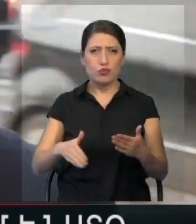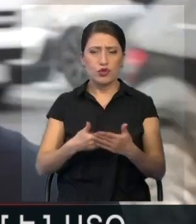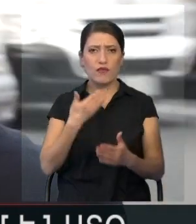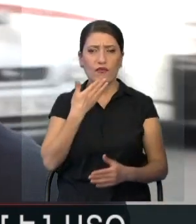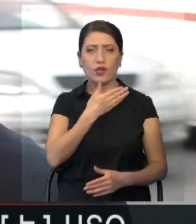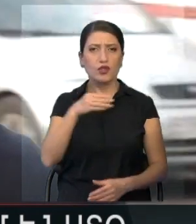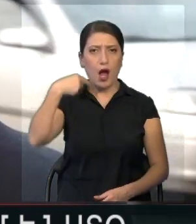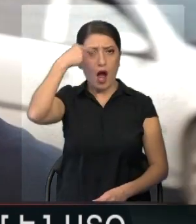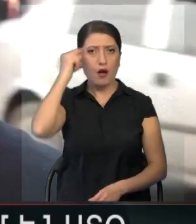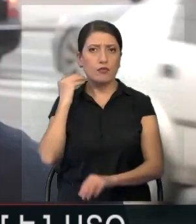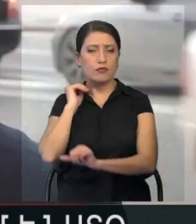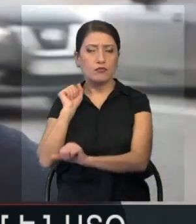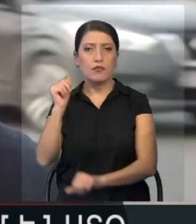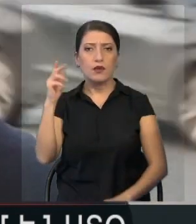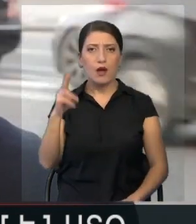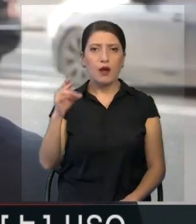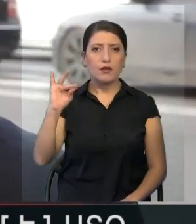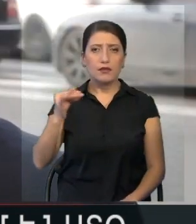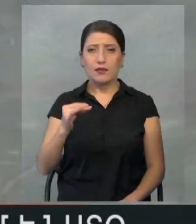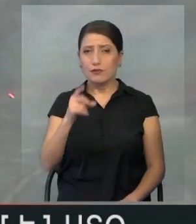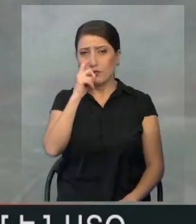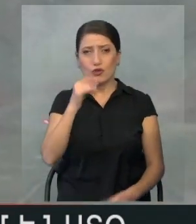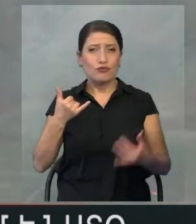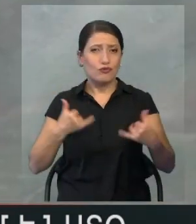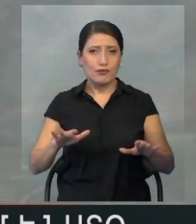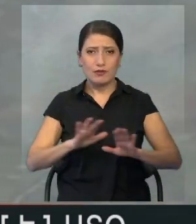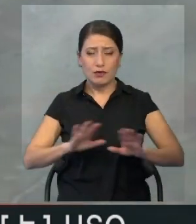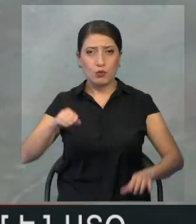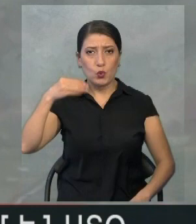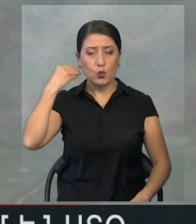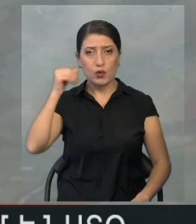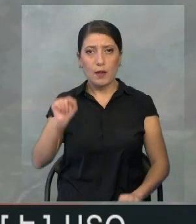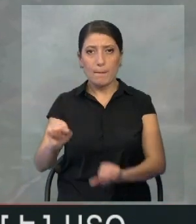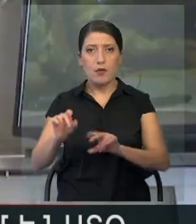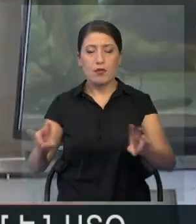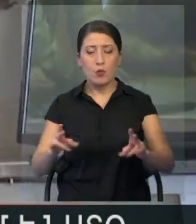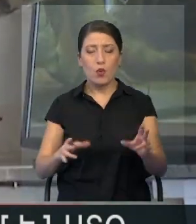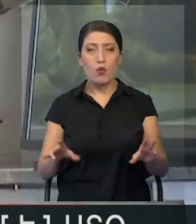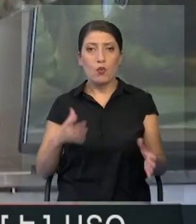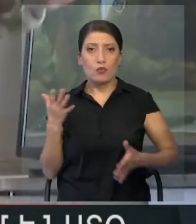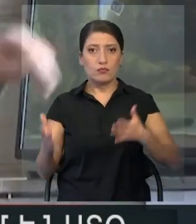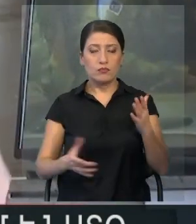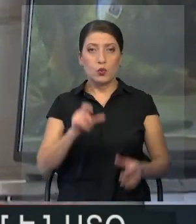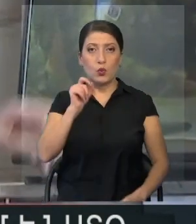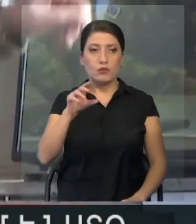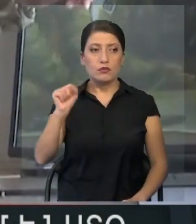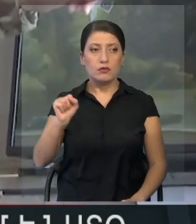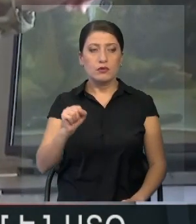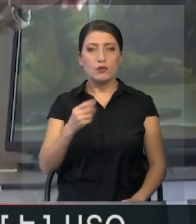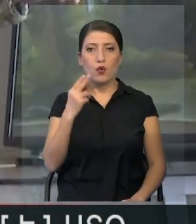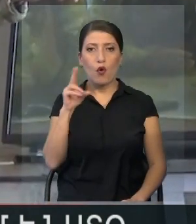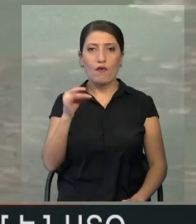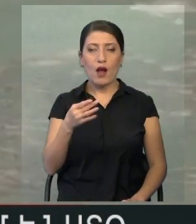Ադրբեջանի կողքին։ Կարեն Իգիթյանի համար տարօրինակ չէ Թուրքիայի պաշտպանության նախարարի ոգևորությունը։ Հուլուսի Աքարը Կովկասի հարցերով